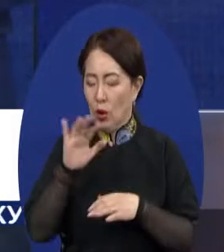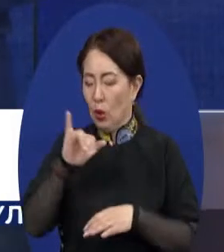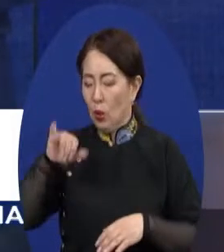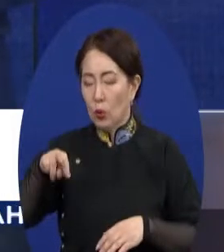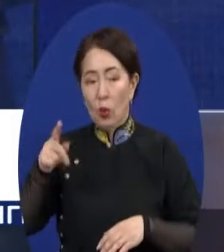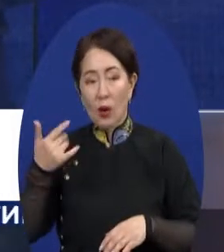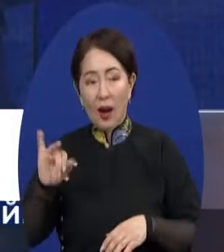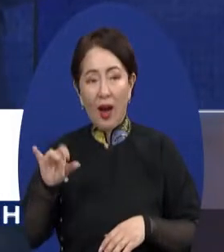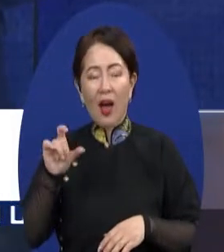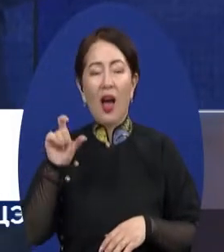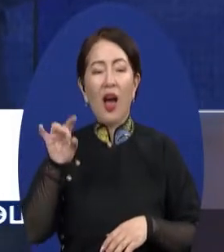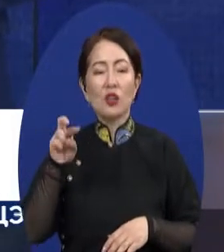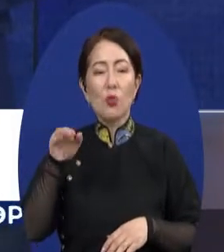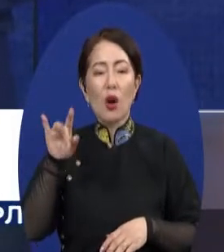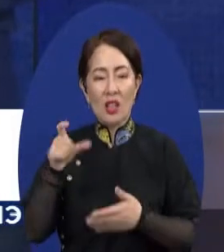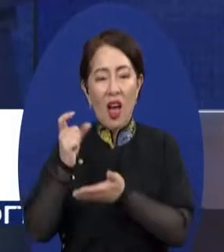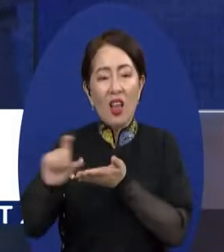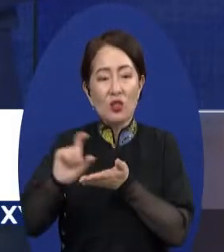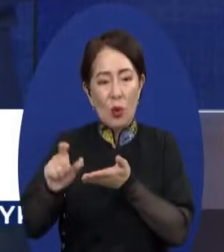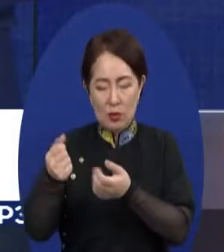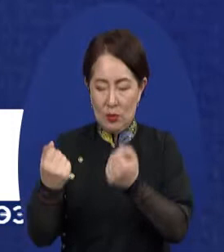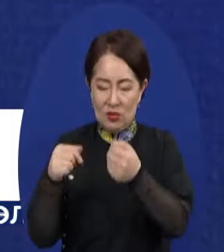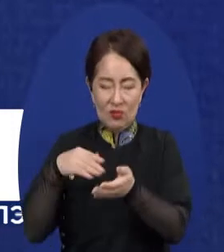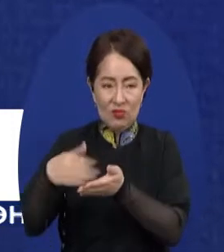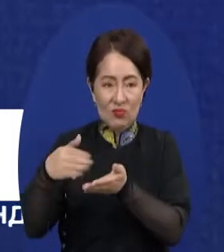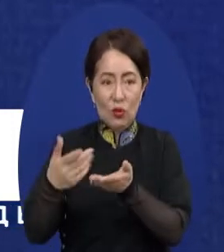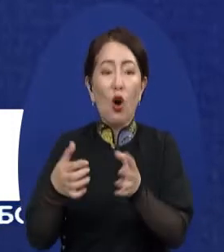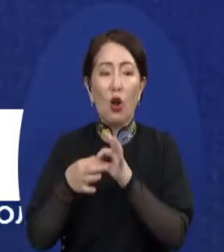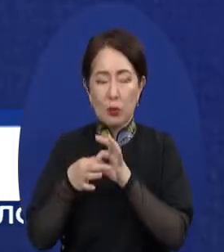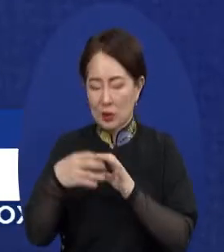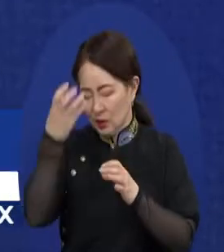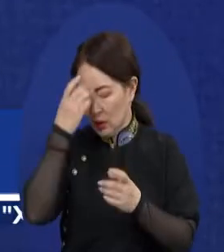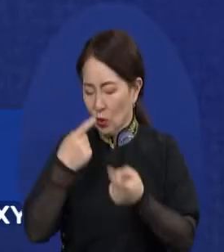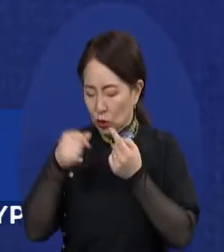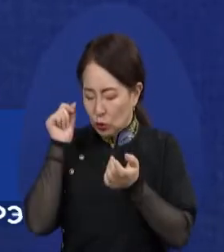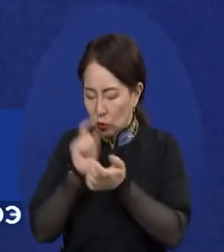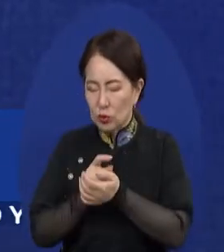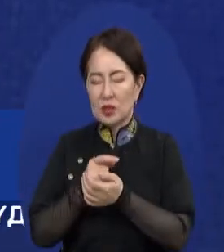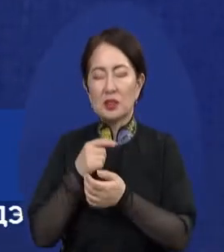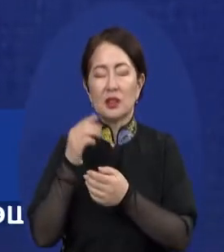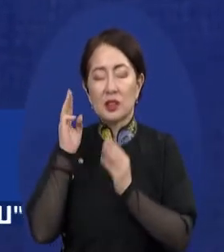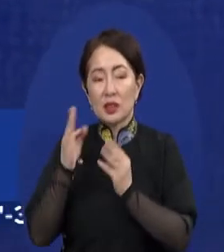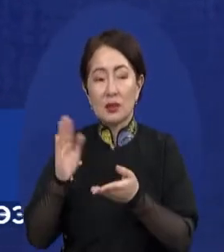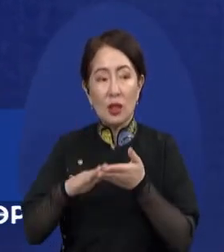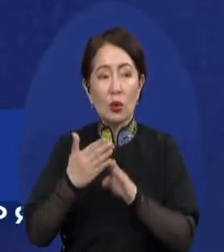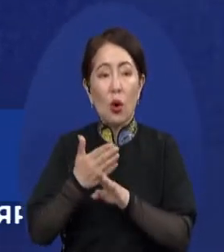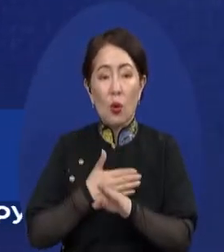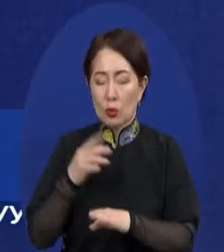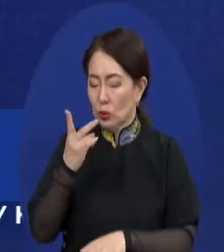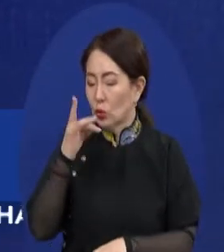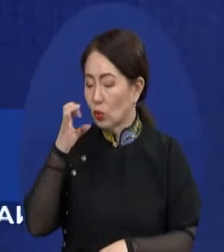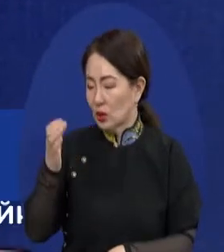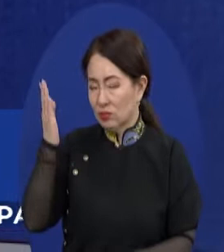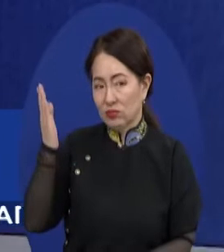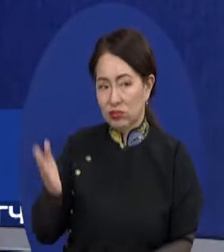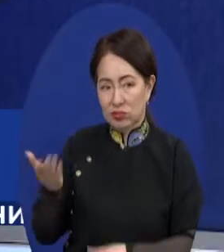уулуурхан экспортын тээврийн холбоотой шийдвэр байлаа. Ингээ үзэж та бүхэн бид өнөөдрийн засгийн газрын хуралдаанаас гаргасан гол шийдвэрүүдийн талаар танилцуулахаас өмнө за нүүрсний